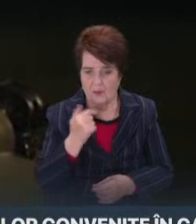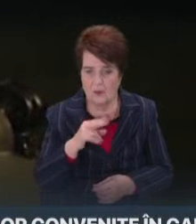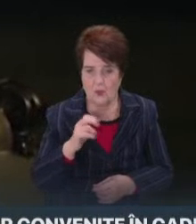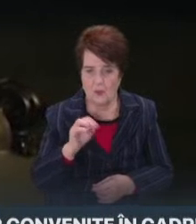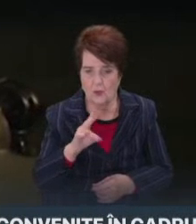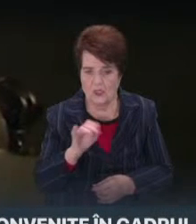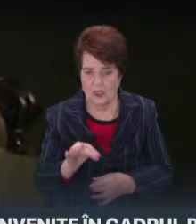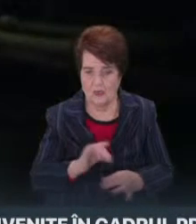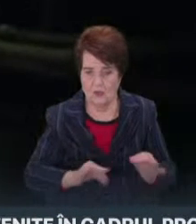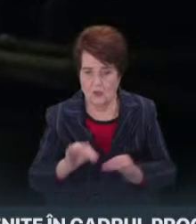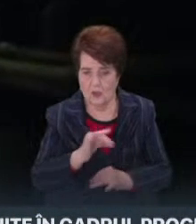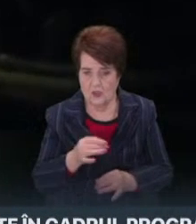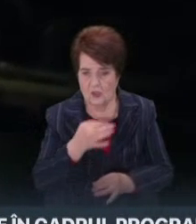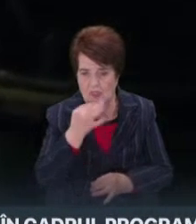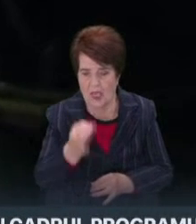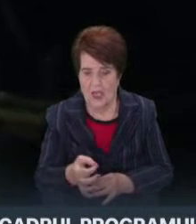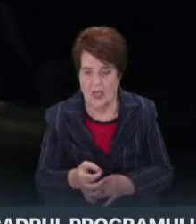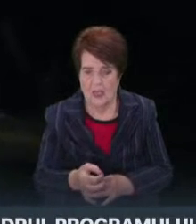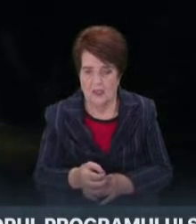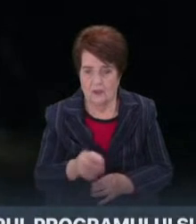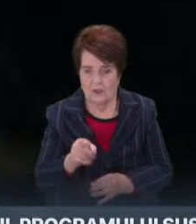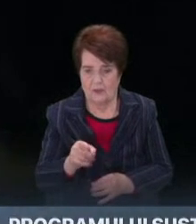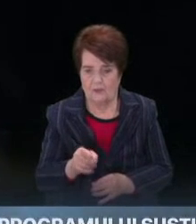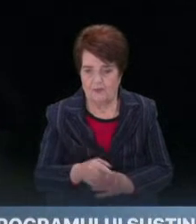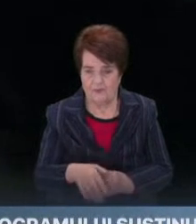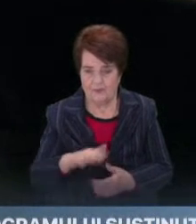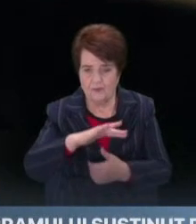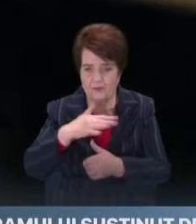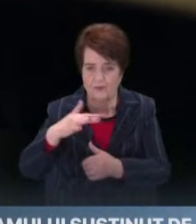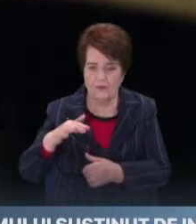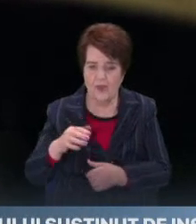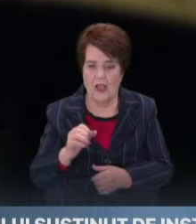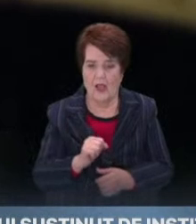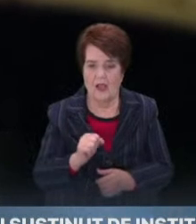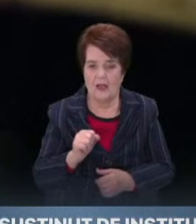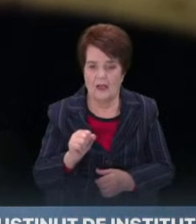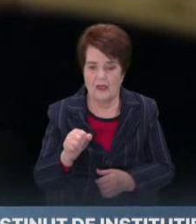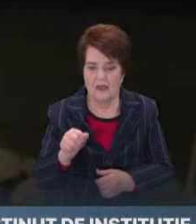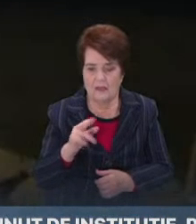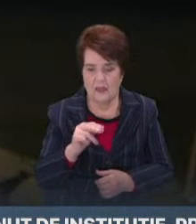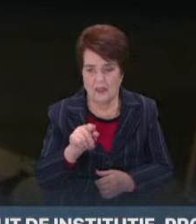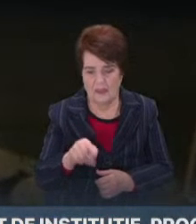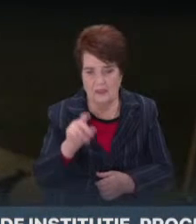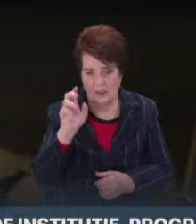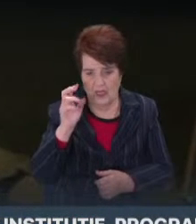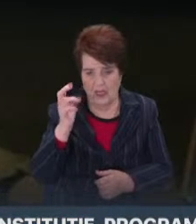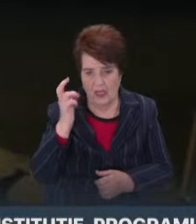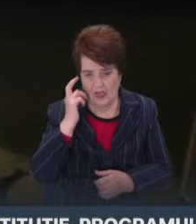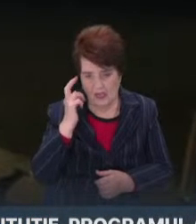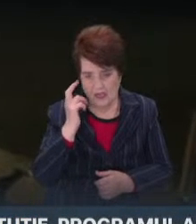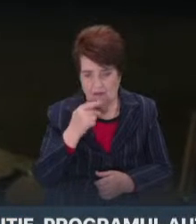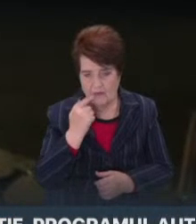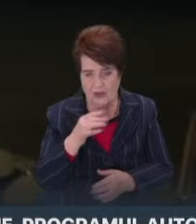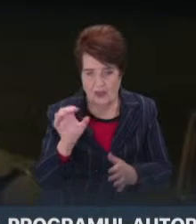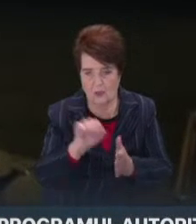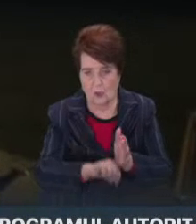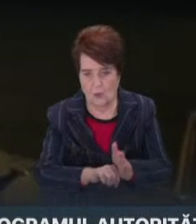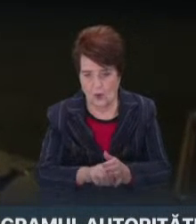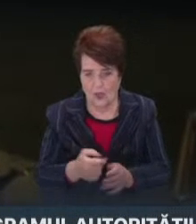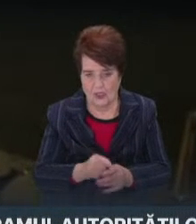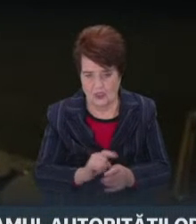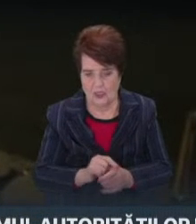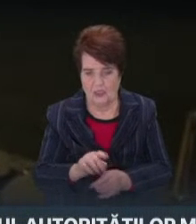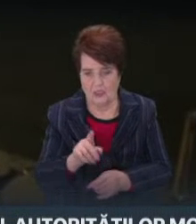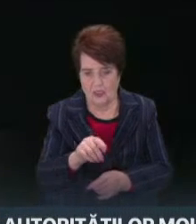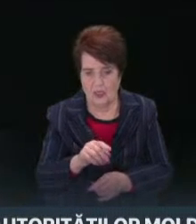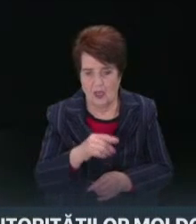într-un discurs adresat națiunii filmat lângă o dronă iraniană doborâtă de armata Kievului. Acesta declară că ucrainenii își continuă